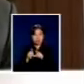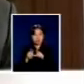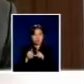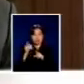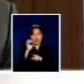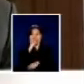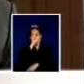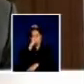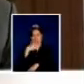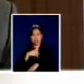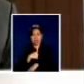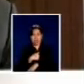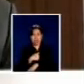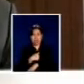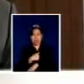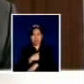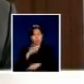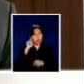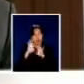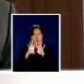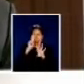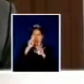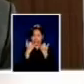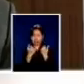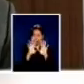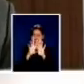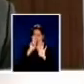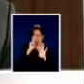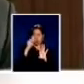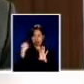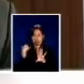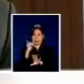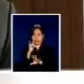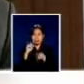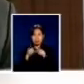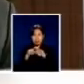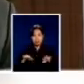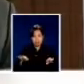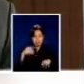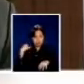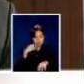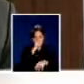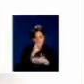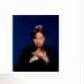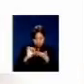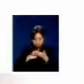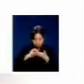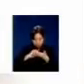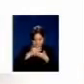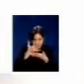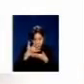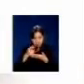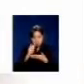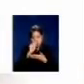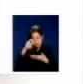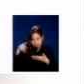ทดลองแล้วล่ะครับในเทอมที่2ของปีนี้นะครับเด็กๆที่เข้ามาใช้แอปพลิเคชันส